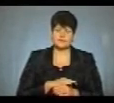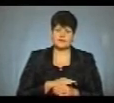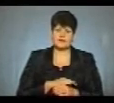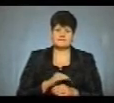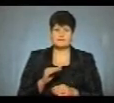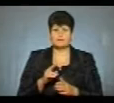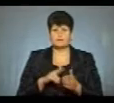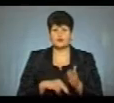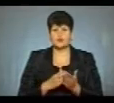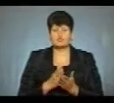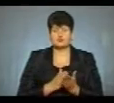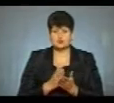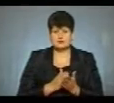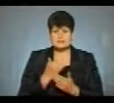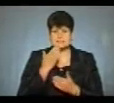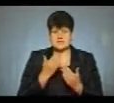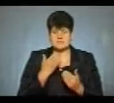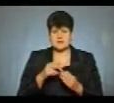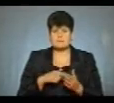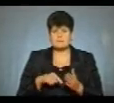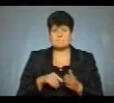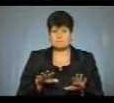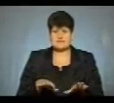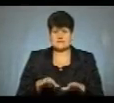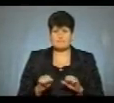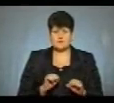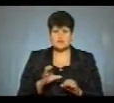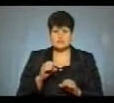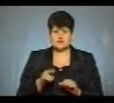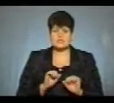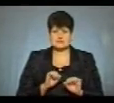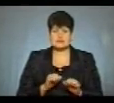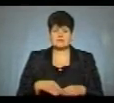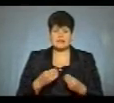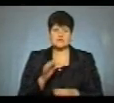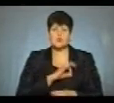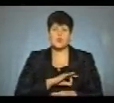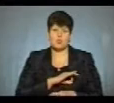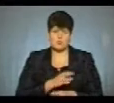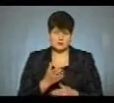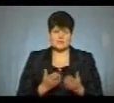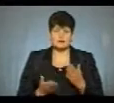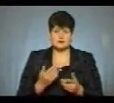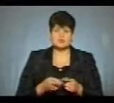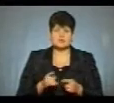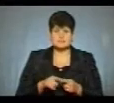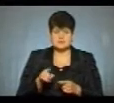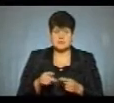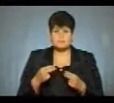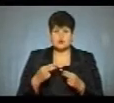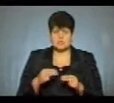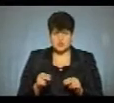фіскальна служба на запит місцевого управління соціального захисту дасть доходи. І якщо ця